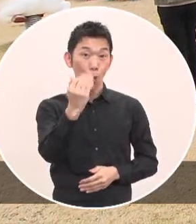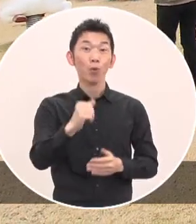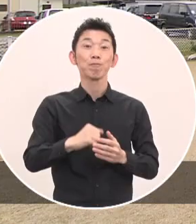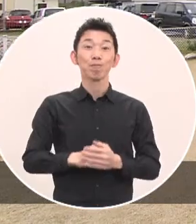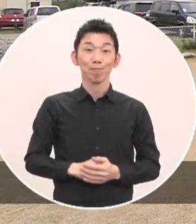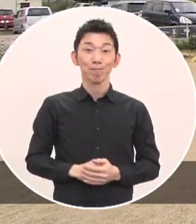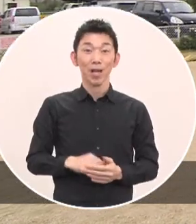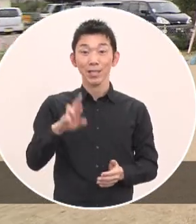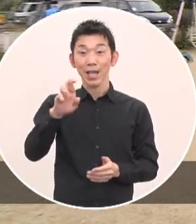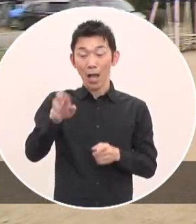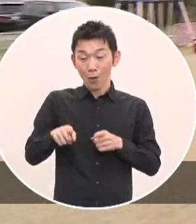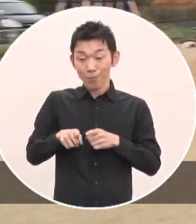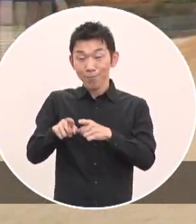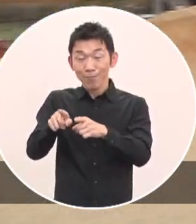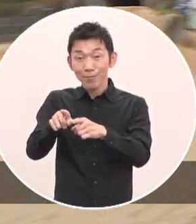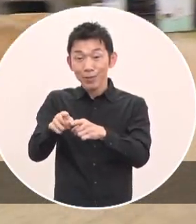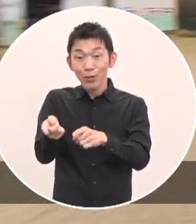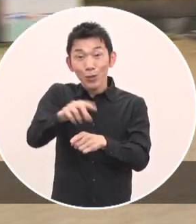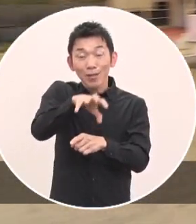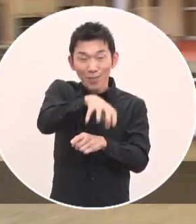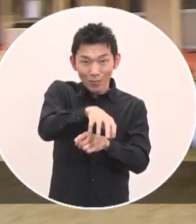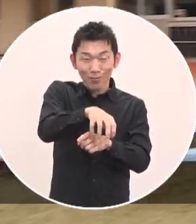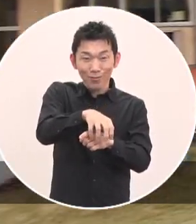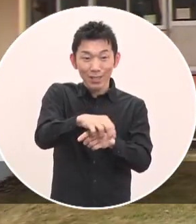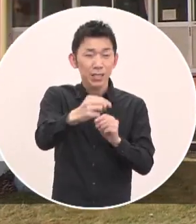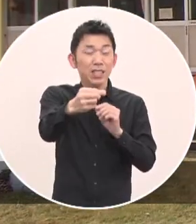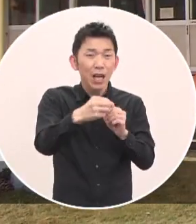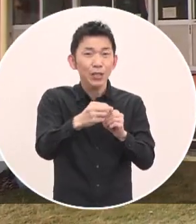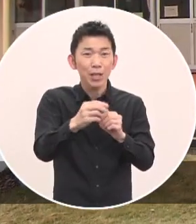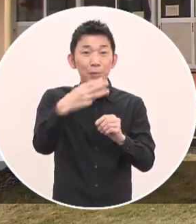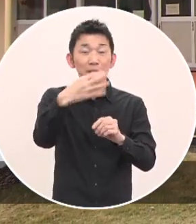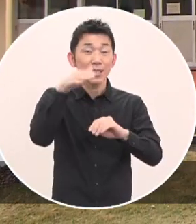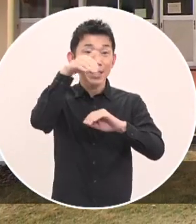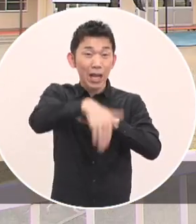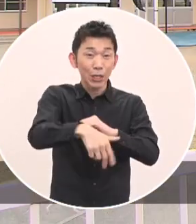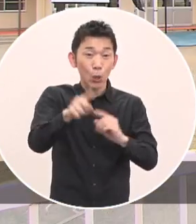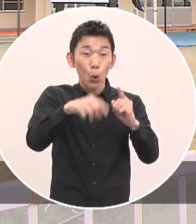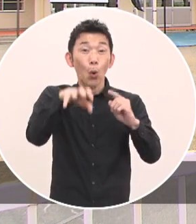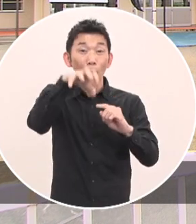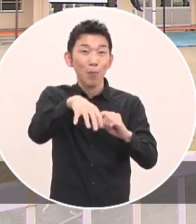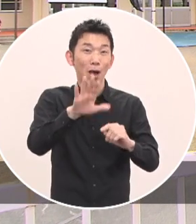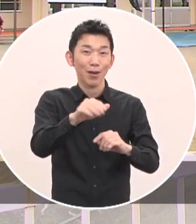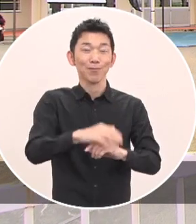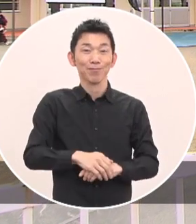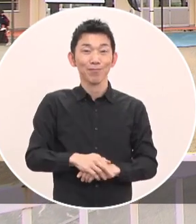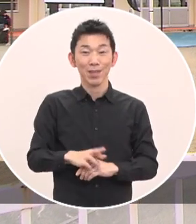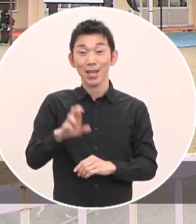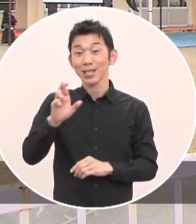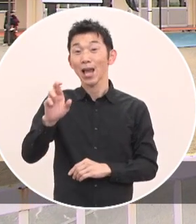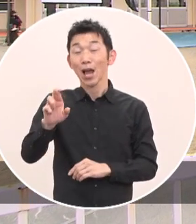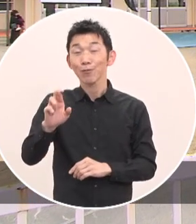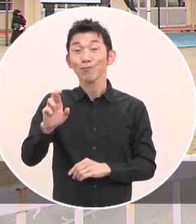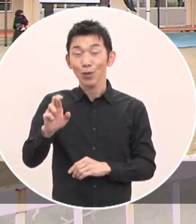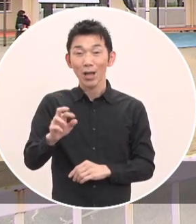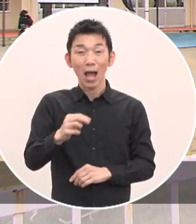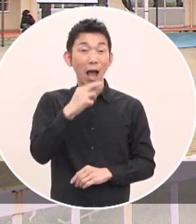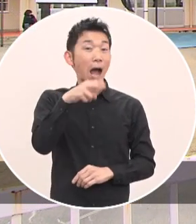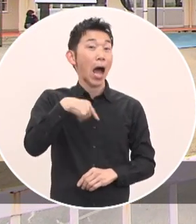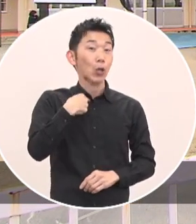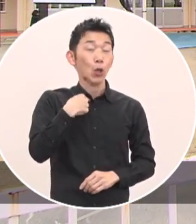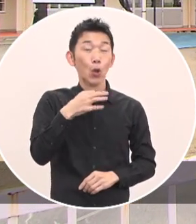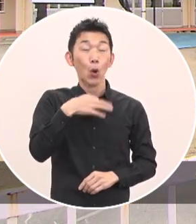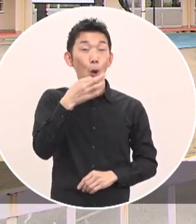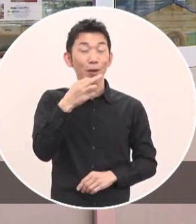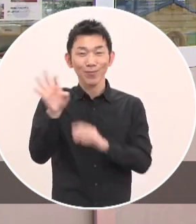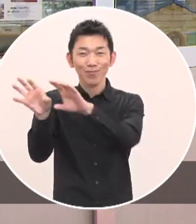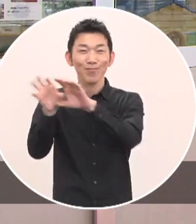jr の沿線沿いで近くには御滝公園があります電車と鳩の鳴き声からポッポと